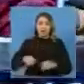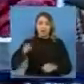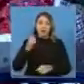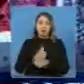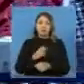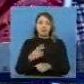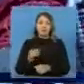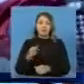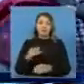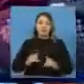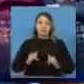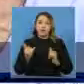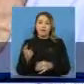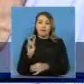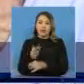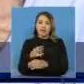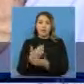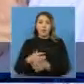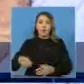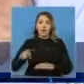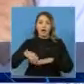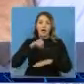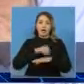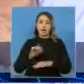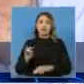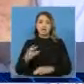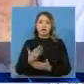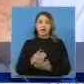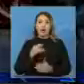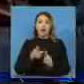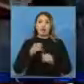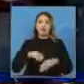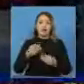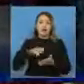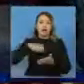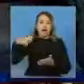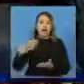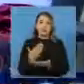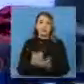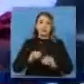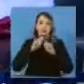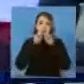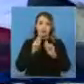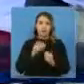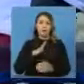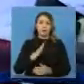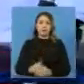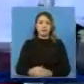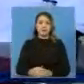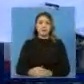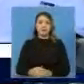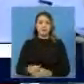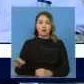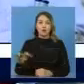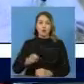Мейрамбек Шермағанбет құттықтап барды. Облыс әкімі оңдасын Оразалиннің атынан құттықтау хаты мен сый-сияпат табыстады. Облыс әкімі оңдасын